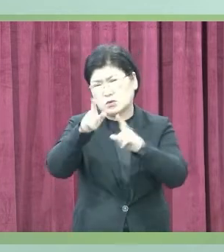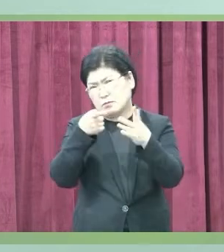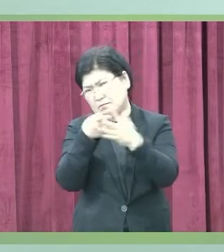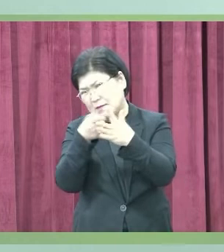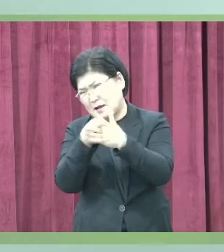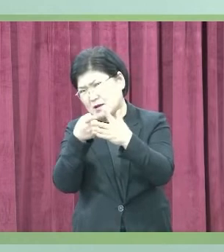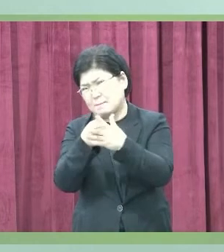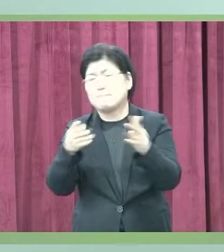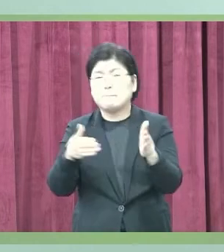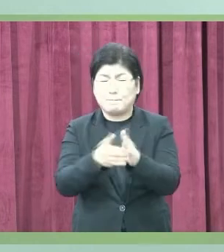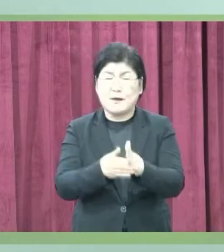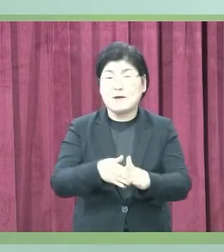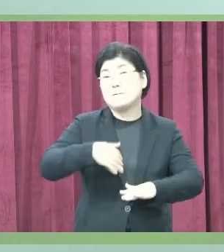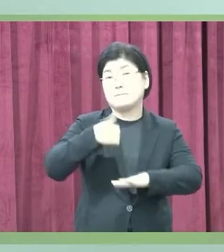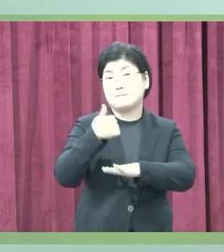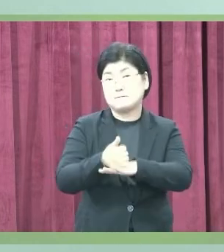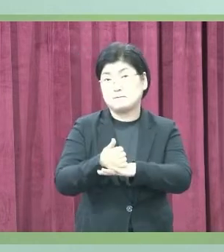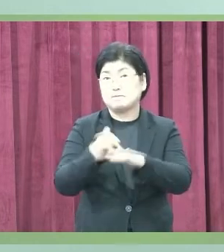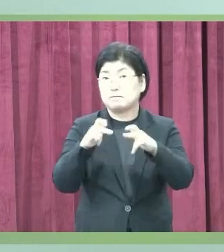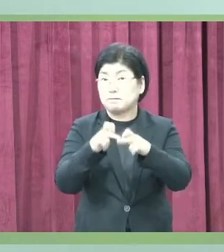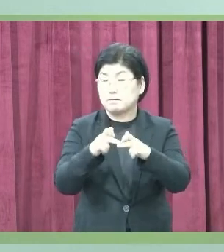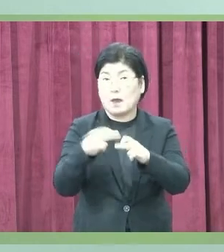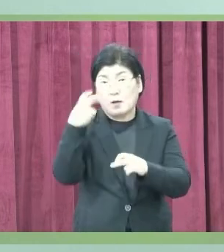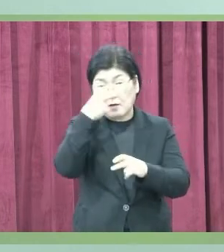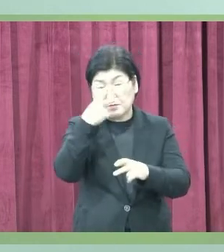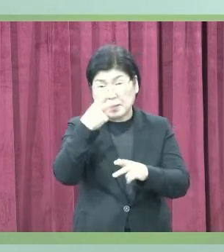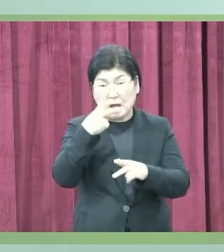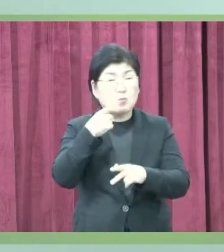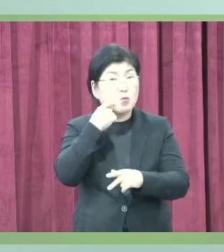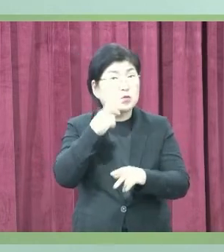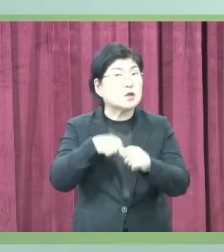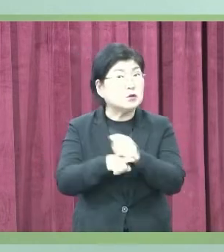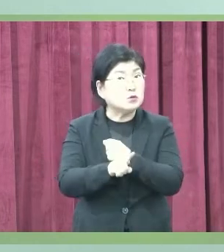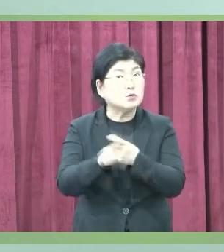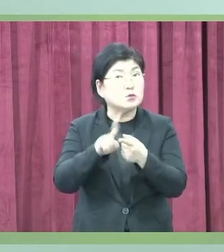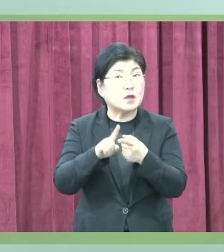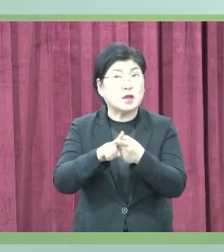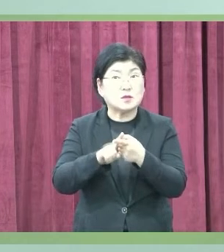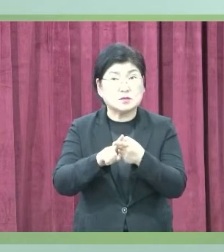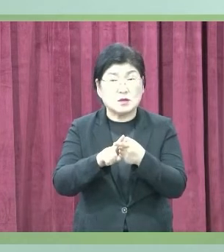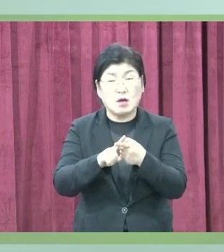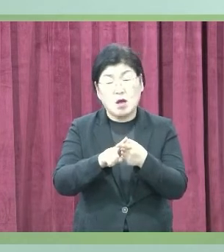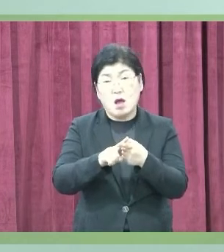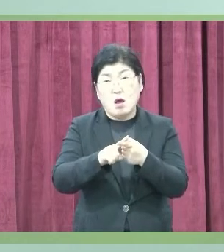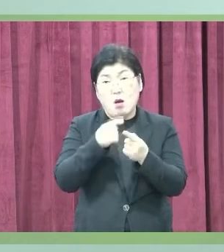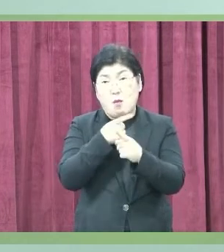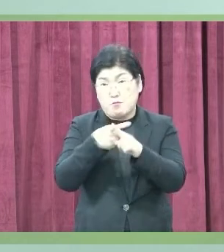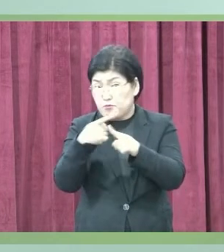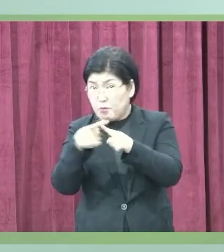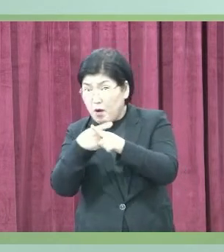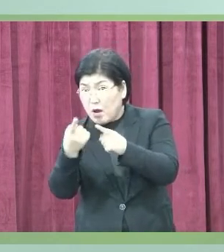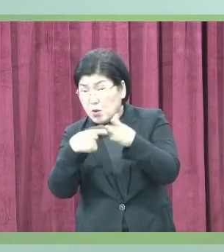투입을 했습니다. 최종적으로는 장애인이 검진을 미수검하는 영향 요인을 로지스틱 회귀 분석을 통해